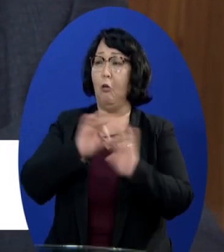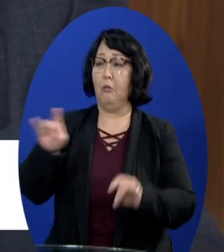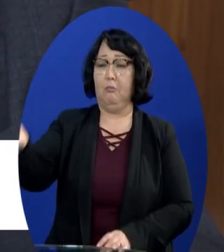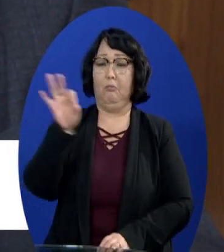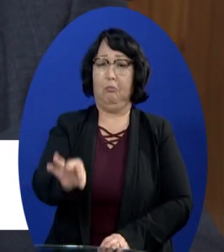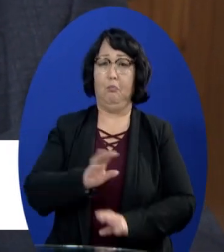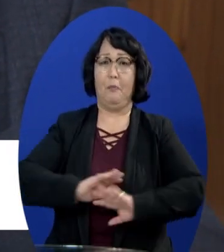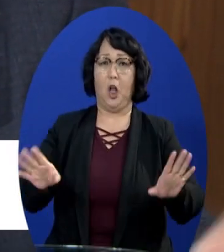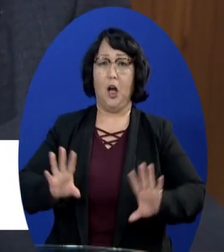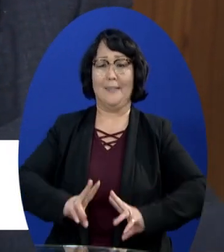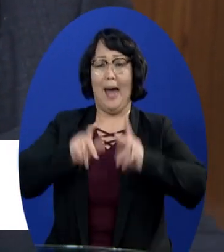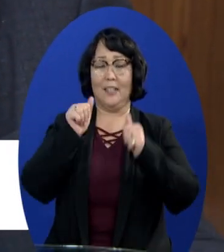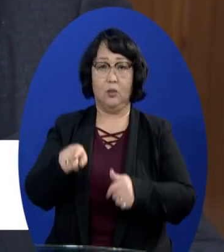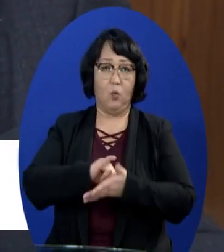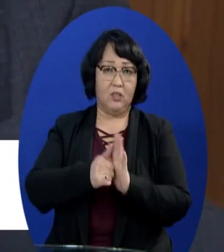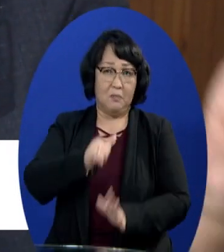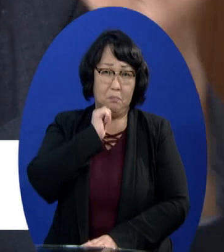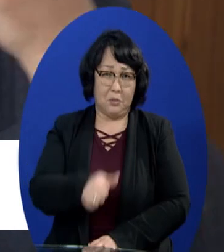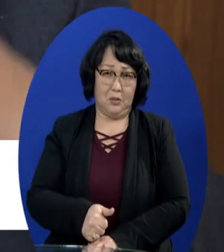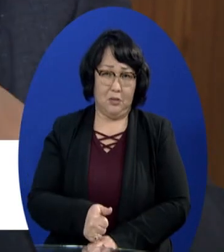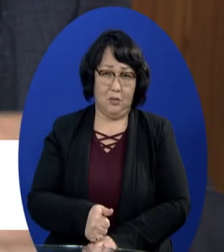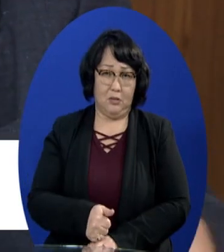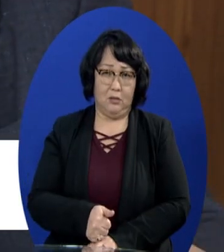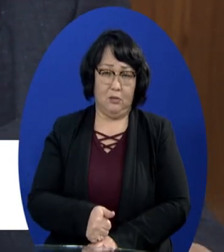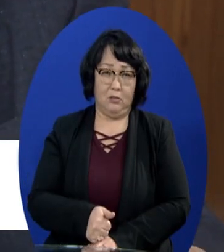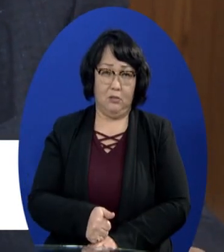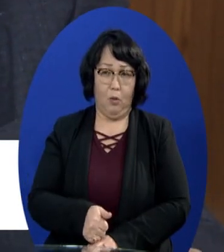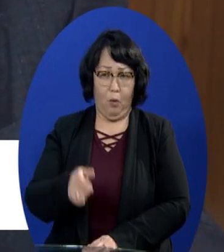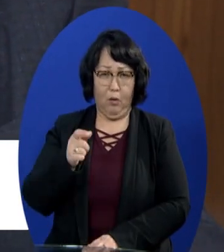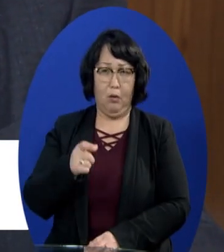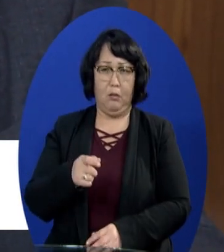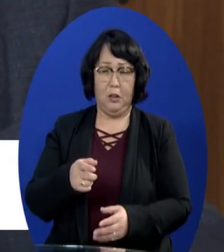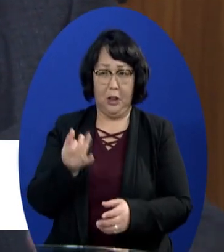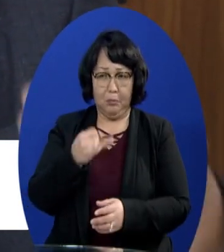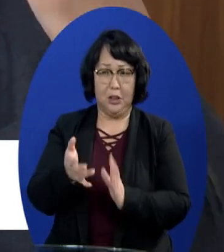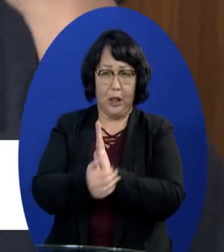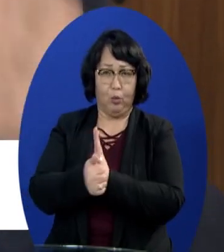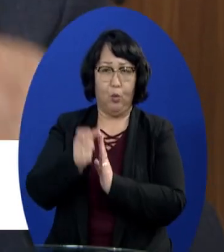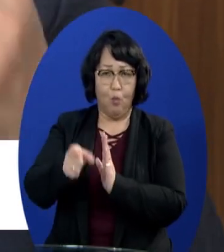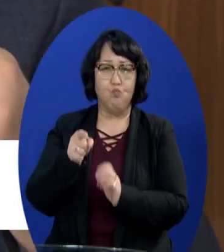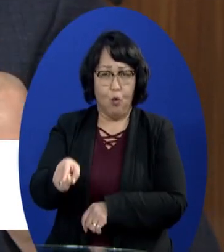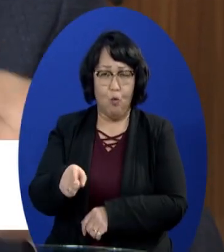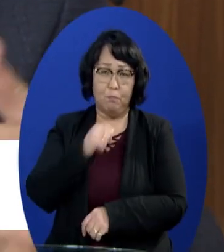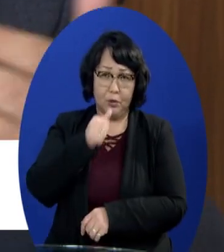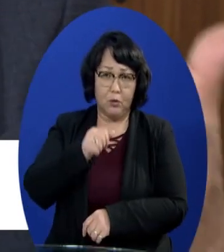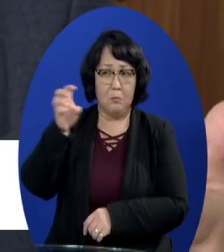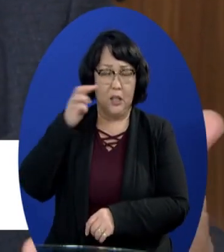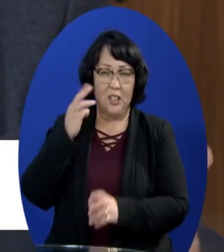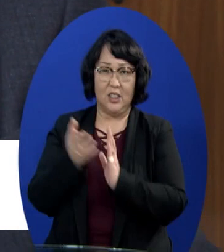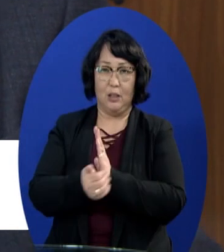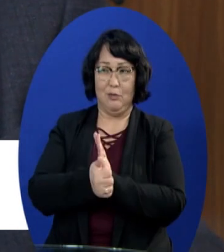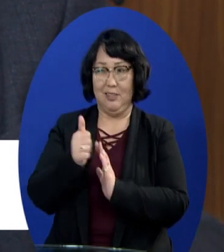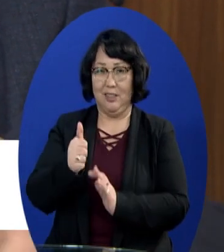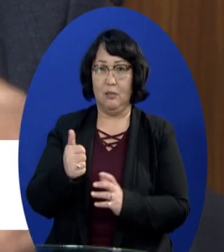гол гайхамшигтай болдгийг бол нөгөө хүмүүс маань бас тэгж одоо ажиллах чадвар байна уу? Тэгэхээр яг хэм мэдлэг чадвартай мундаг одоо манай